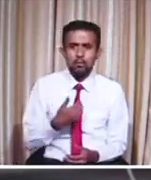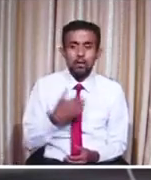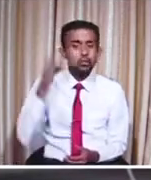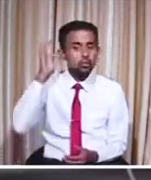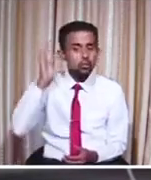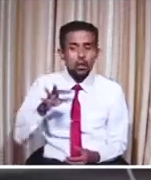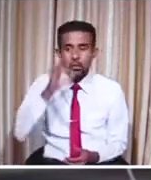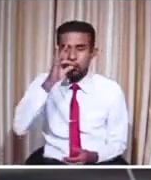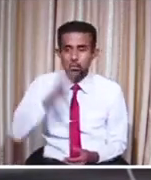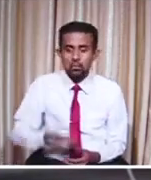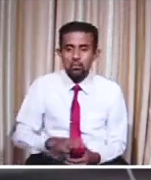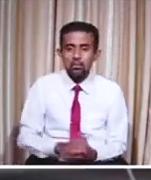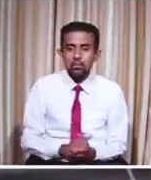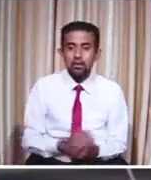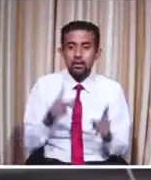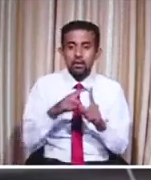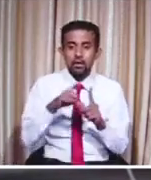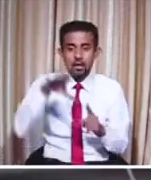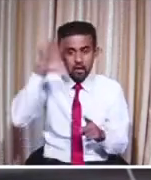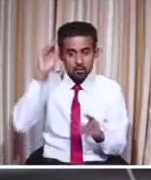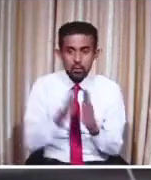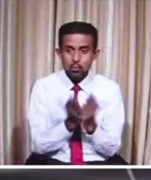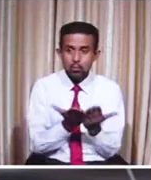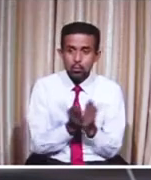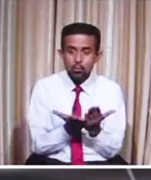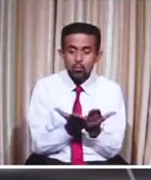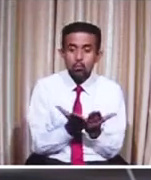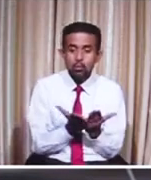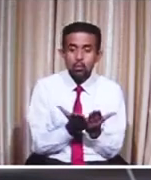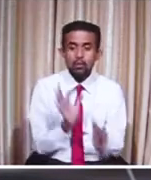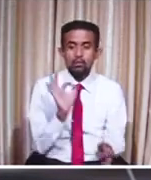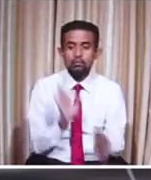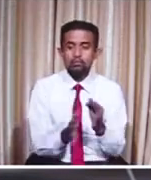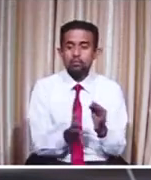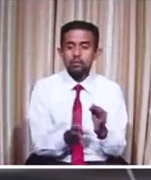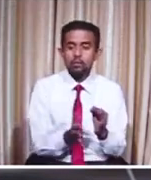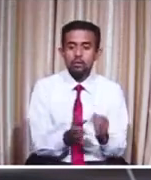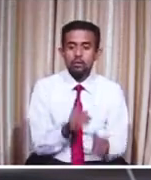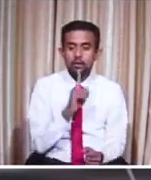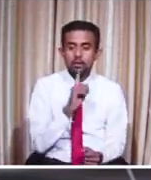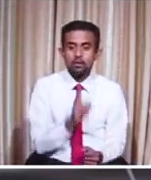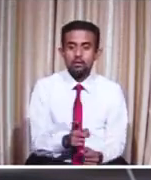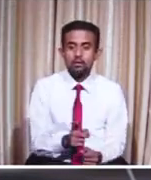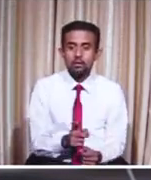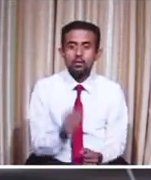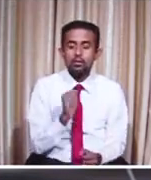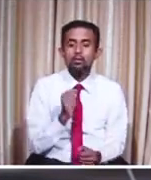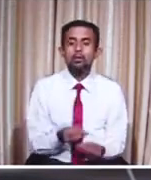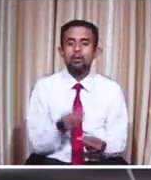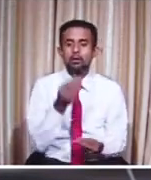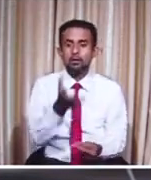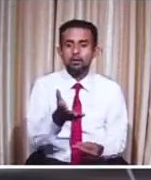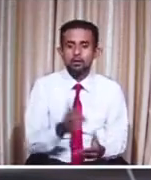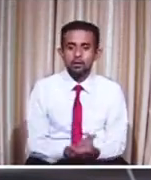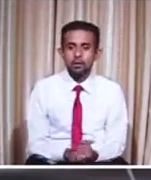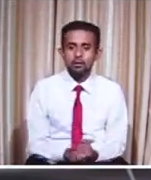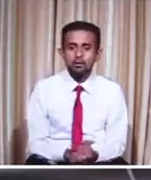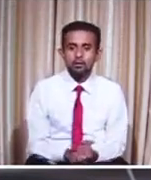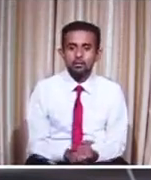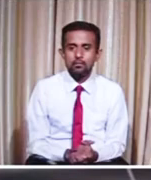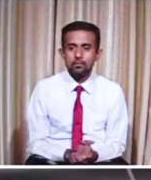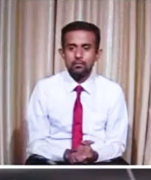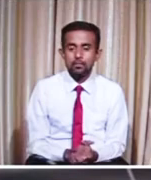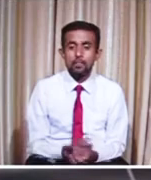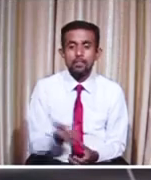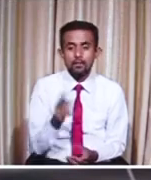ibu tay, adiapa ni ke upacara ni tiga, potpot tiga gini dia lagi nak kota, mangkoh apa dia dengi? Ia dengi